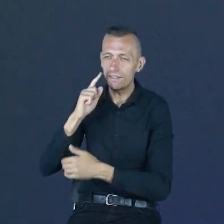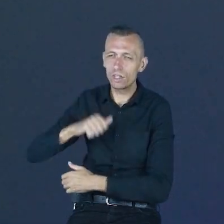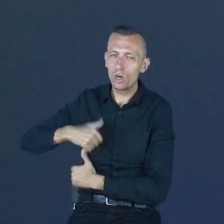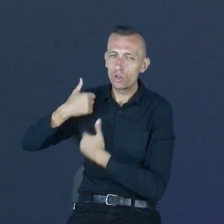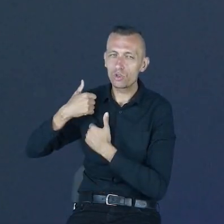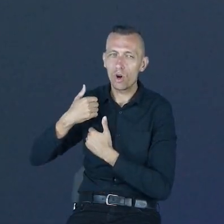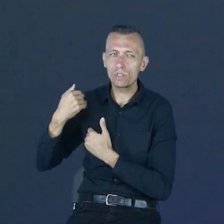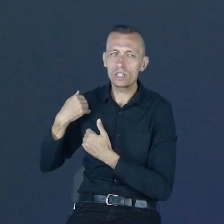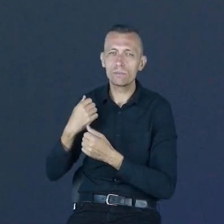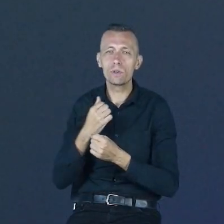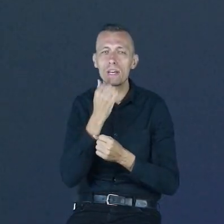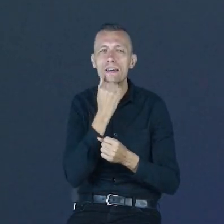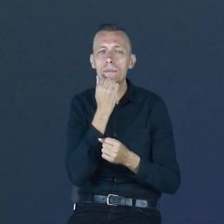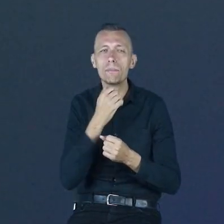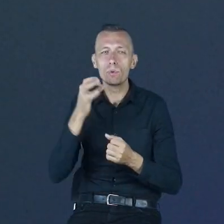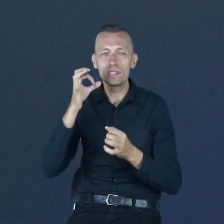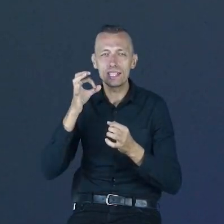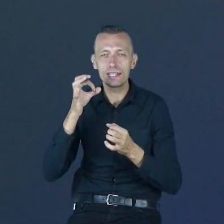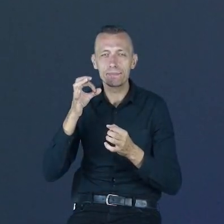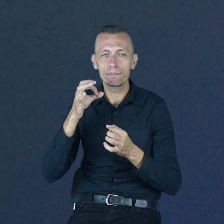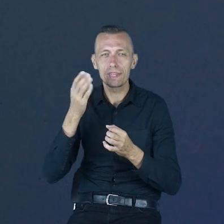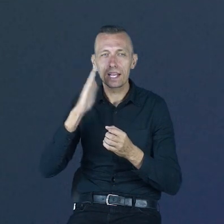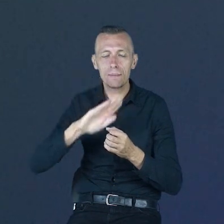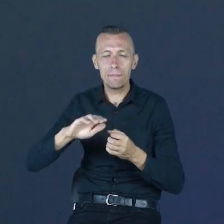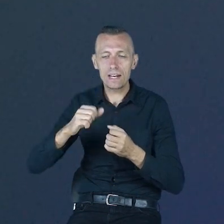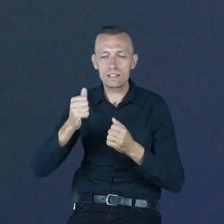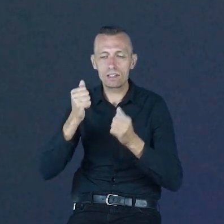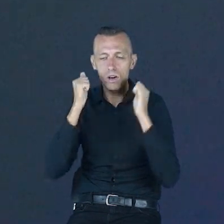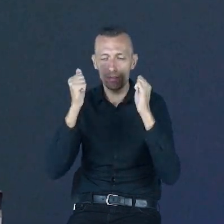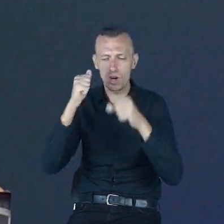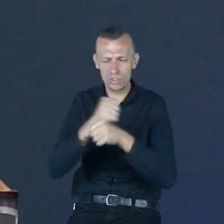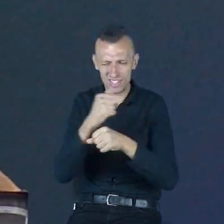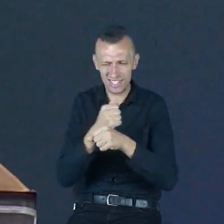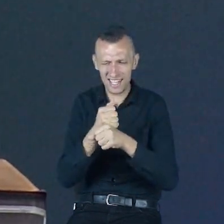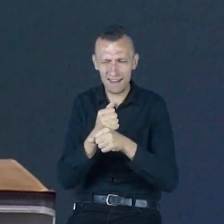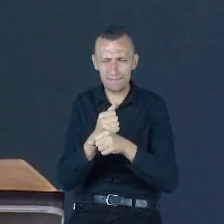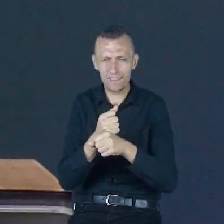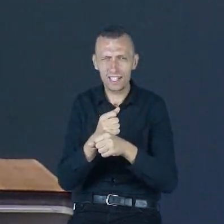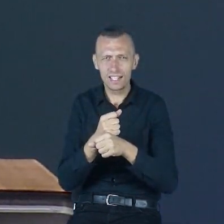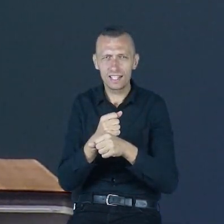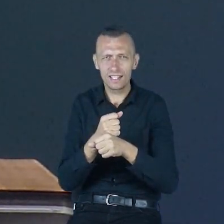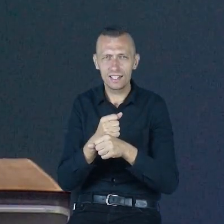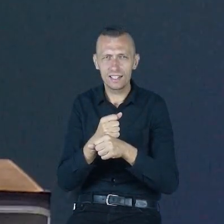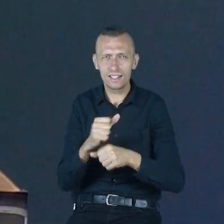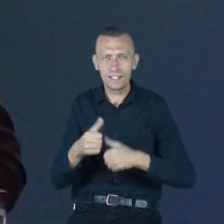się wbić tymi kolczastymi sandałami i mieć mocne stanowisko do walki.